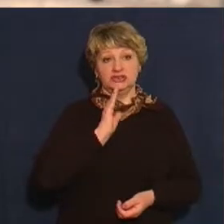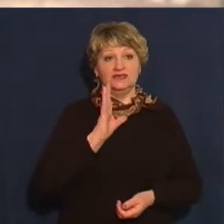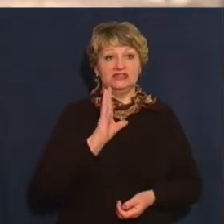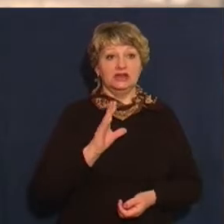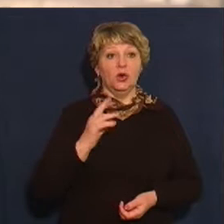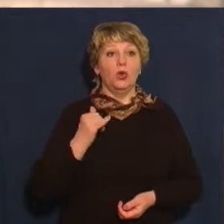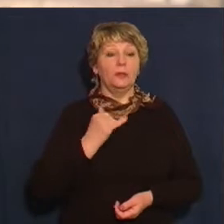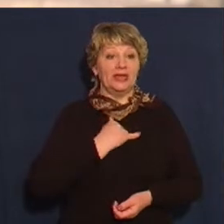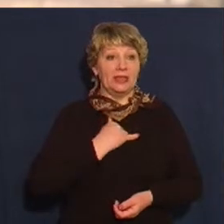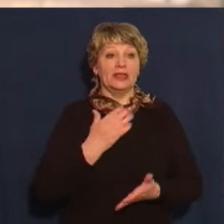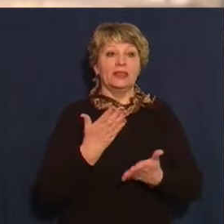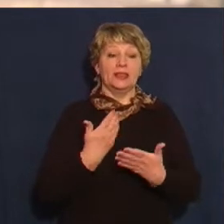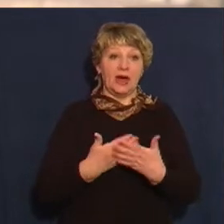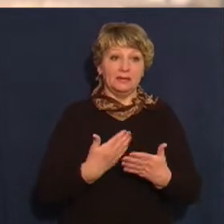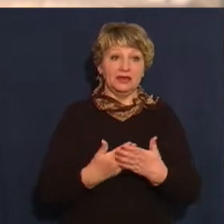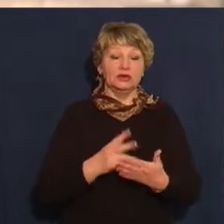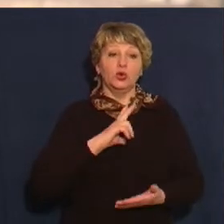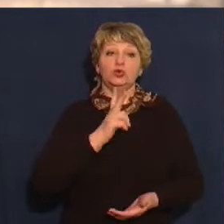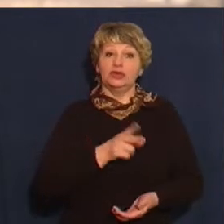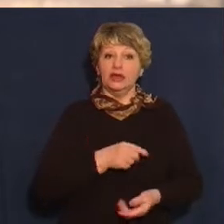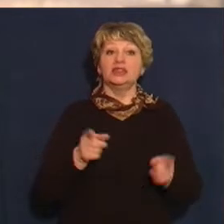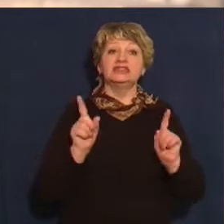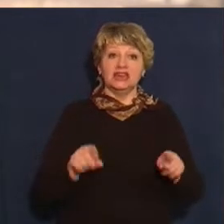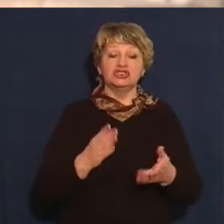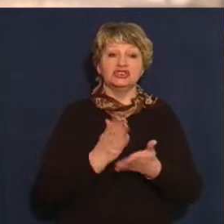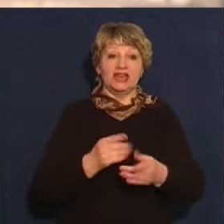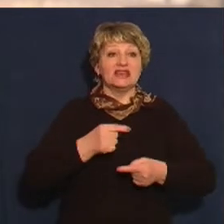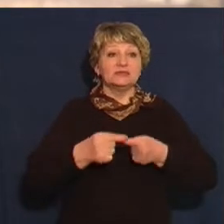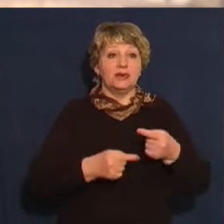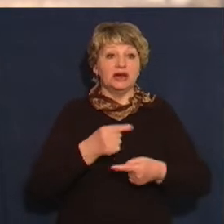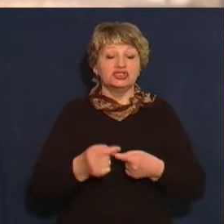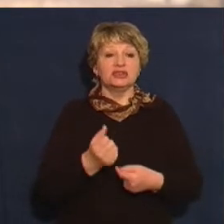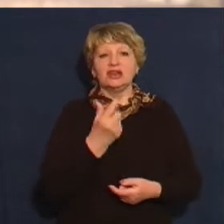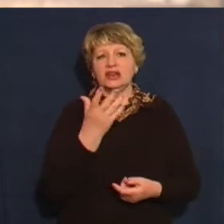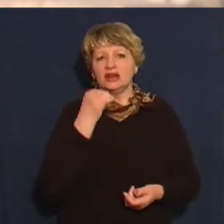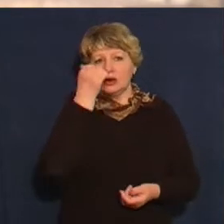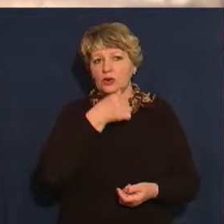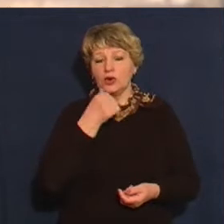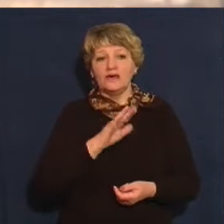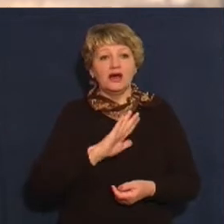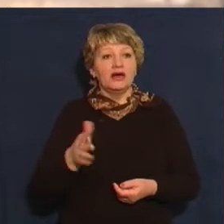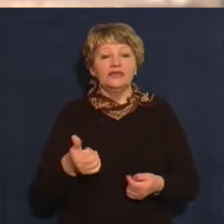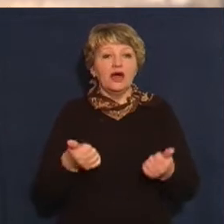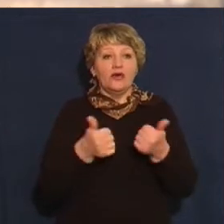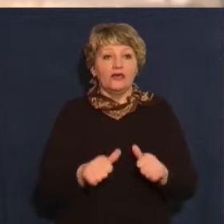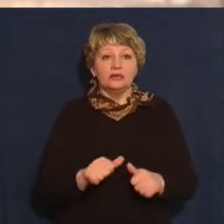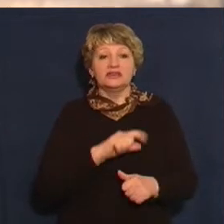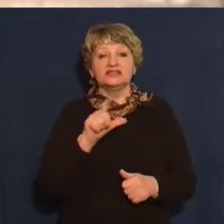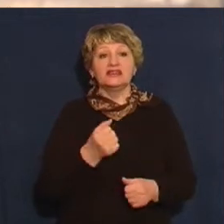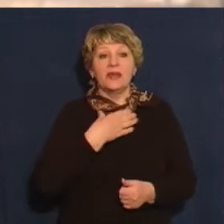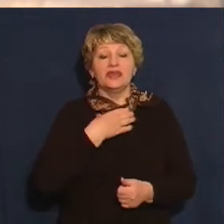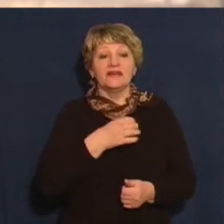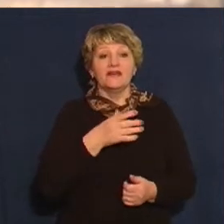мене, наприклад, у дочки теж спадщина вже років декілька не оформлена. І за обмалем часу вона не